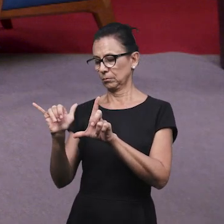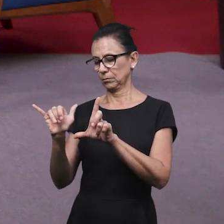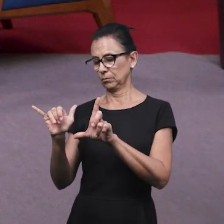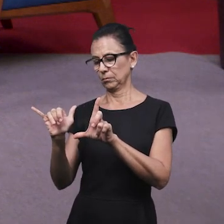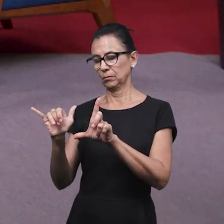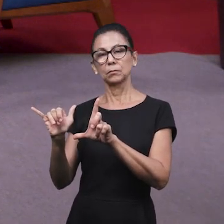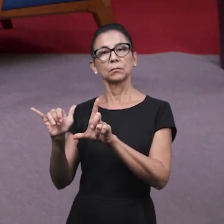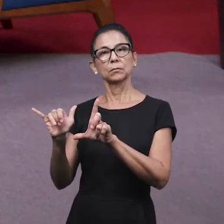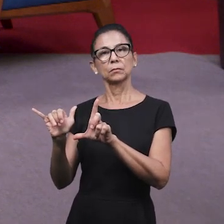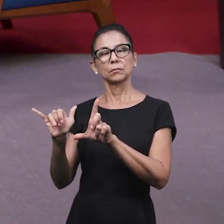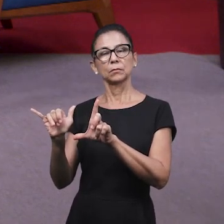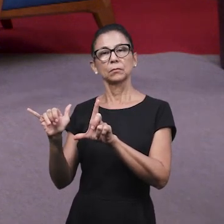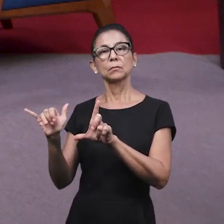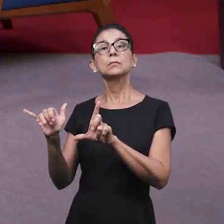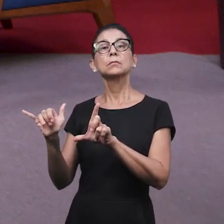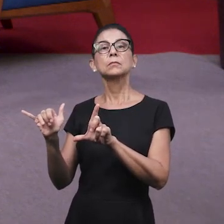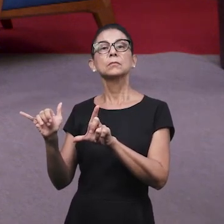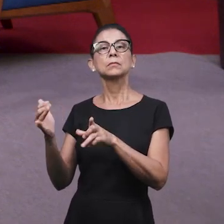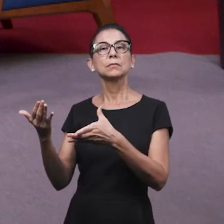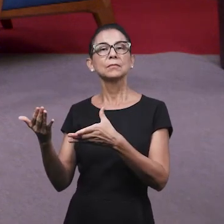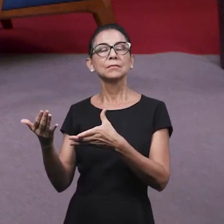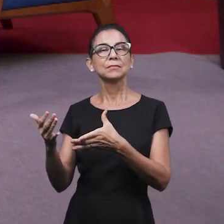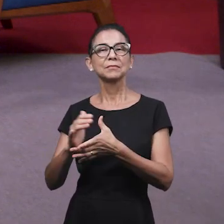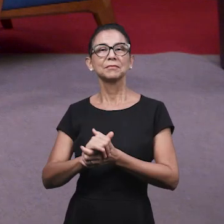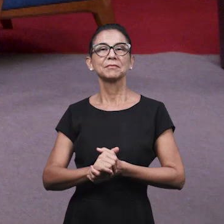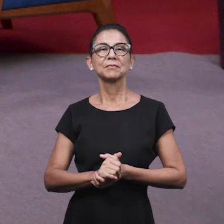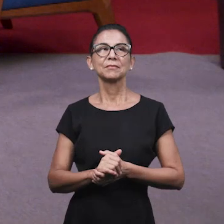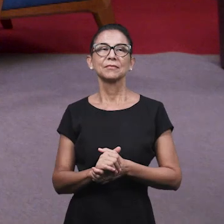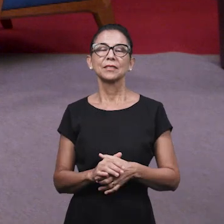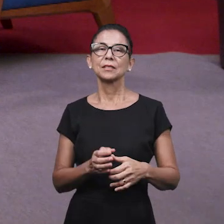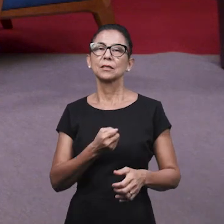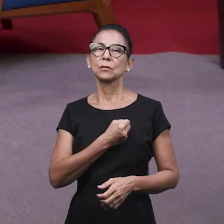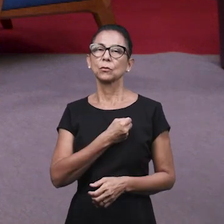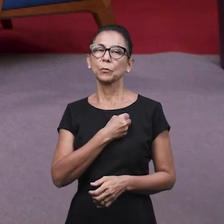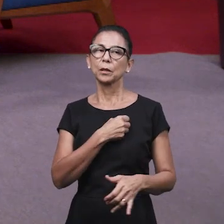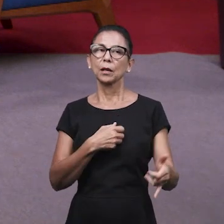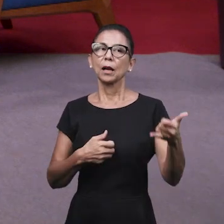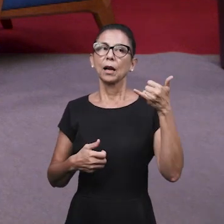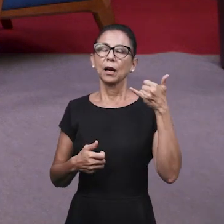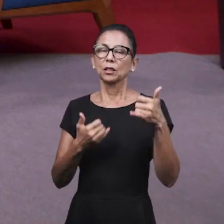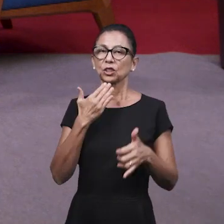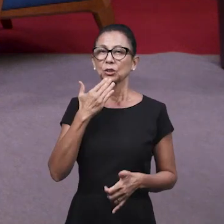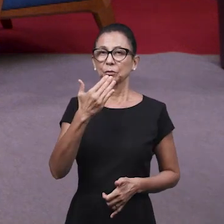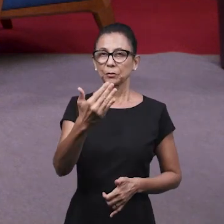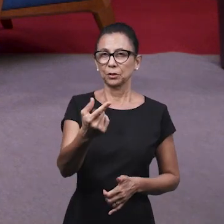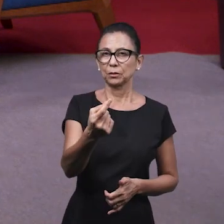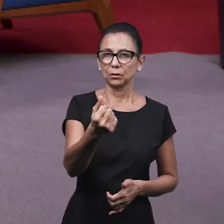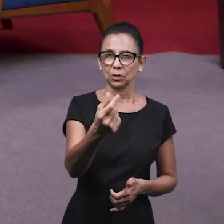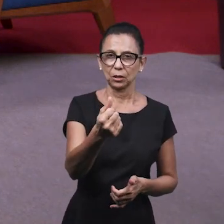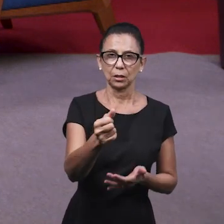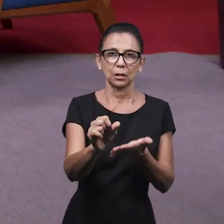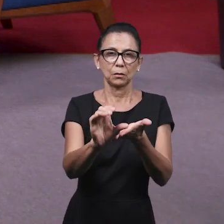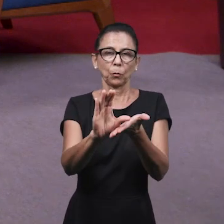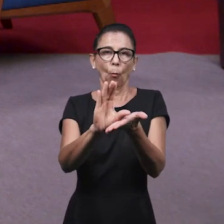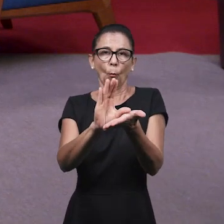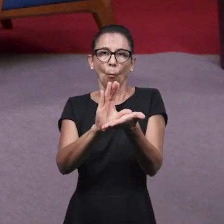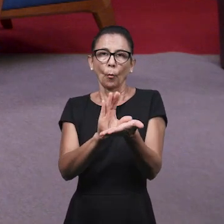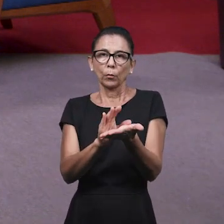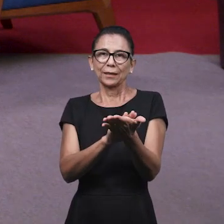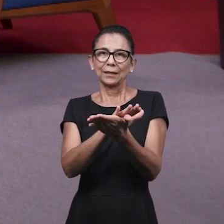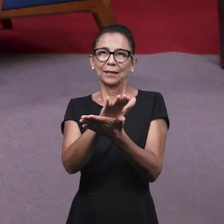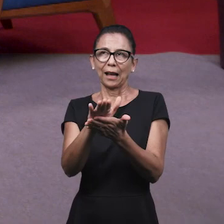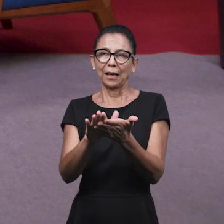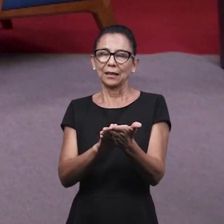apparaît à côté du numéro. Votre appareil sera redirigé vers l'appel, que c'est un numéro brésilien. Et plus, nous n'allons vous